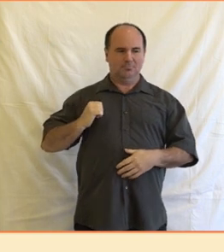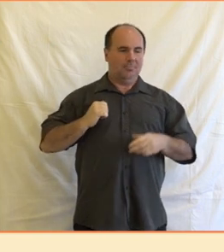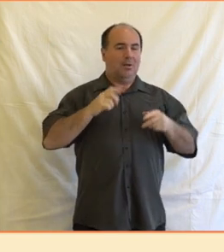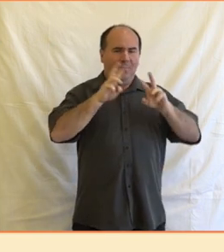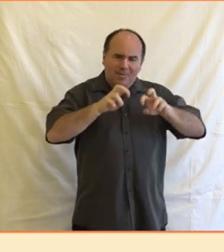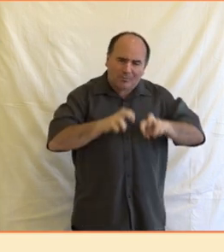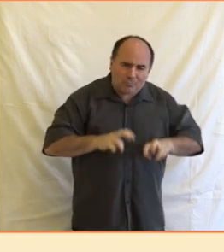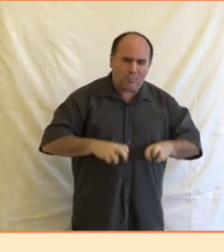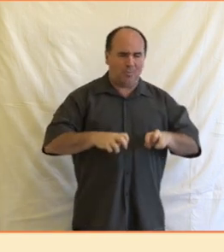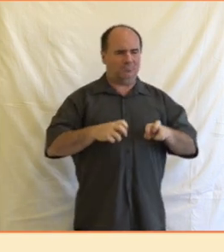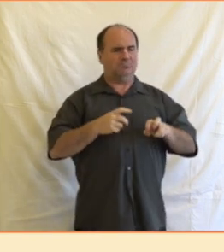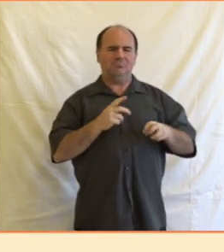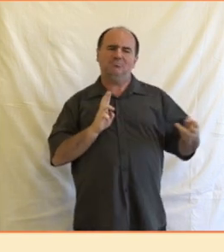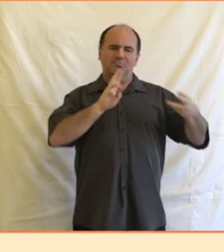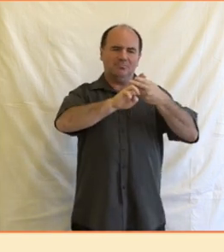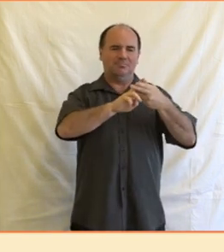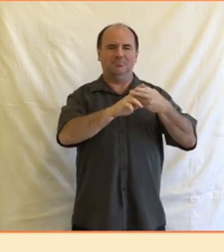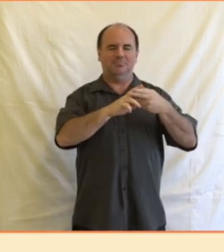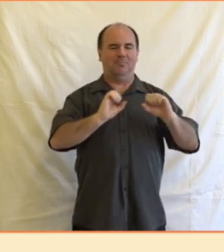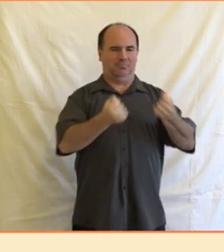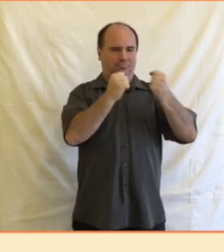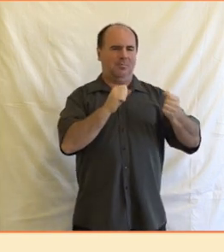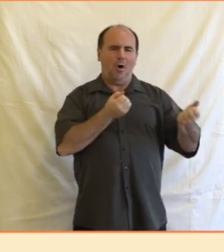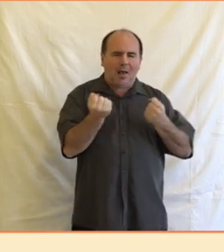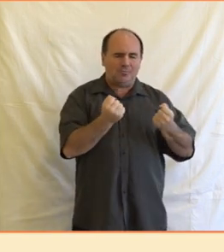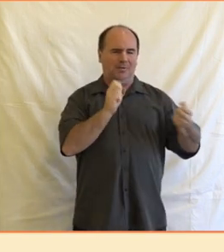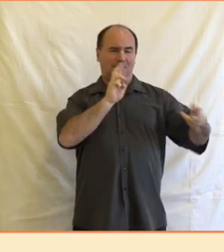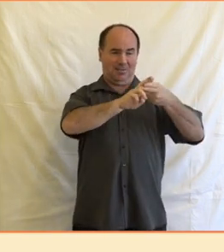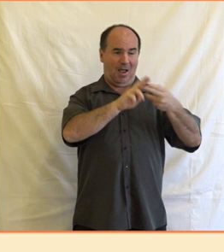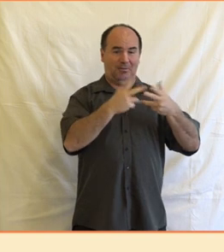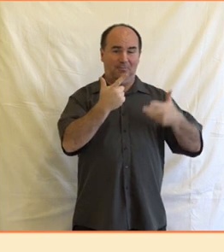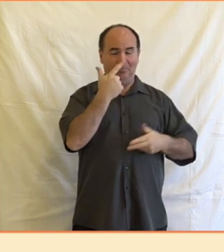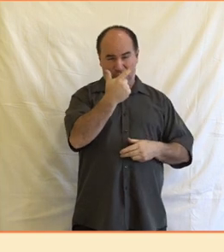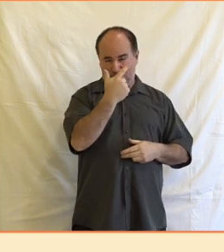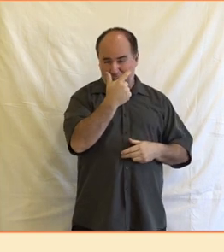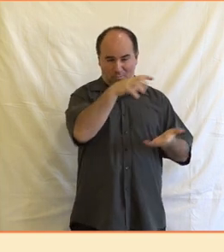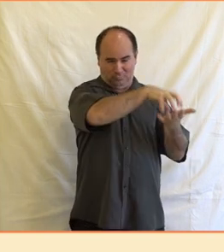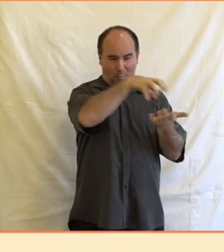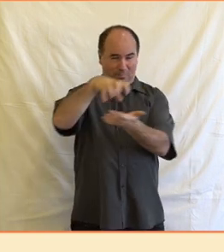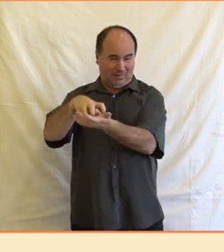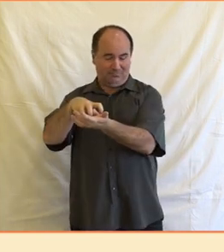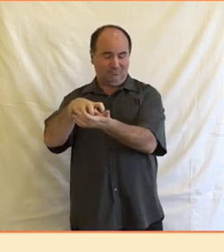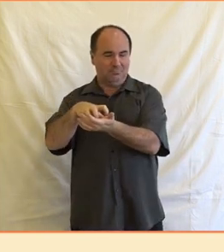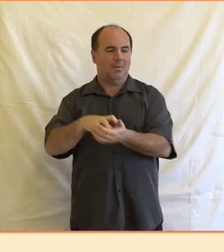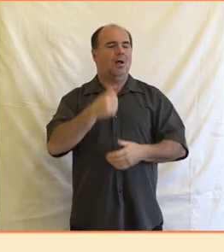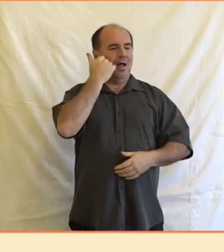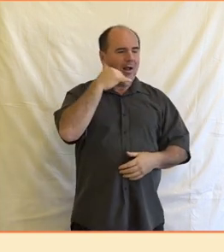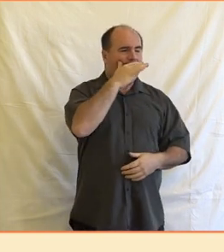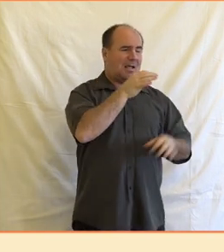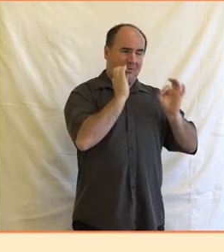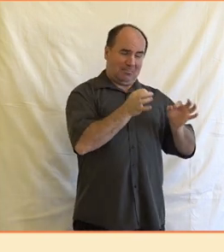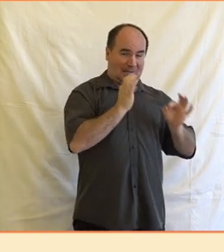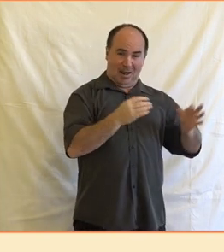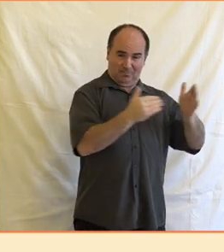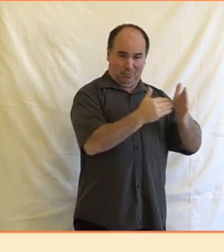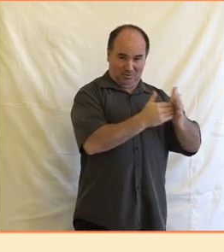dvě setkání takových skupin, jak lidí digitálně vyloučených, tak lidí se speciálními potřebami a